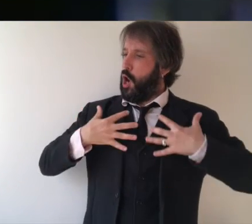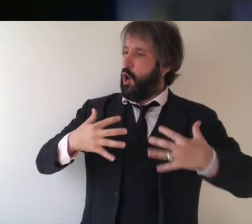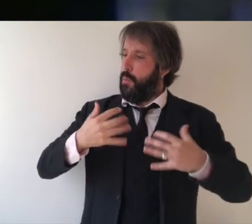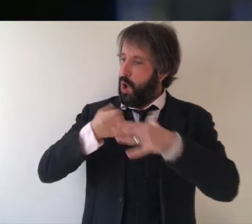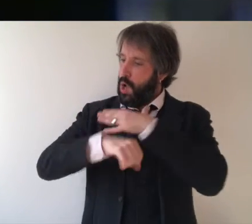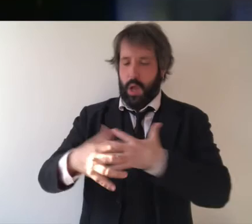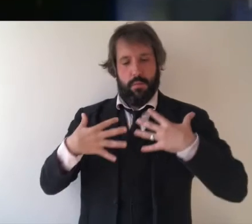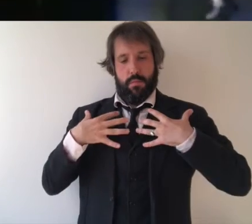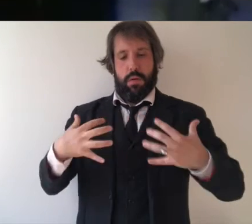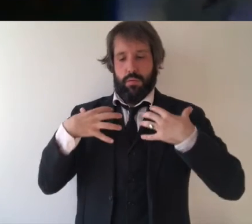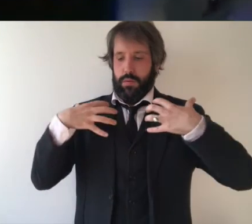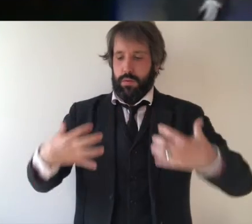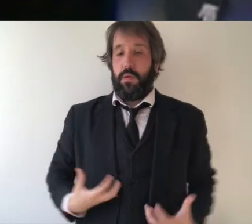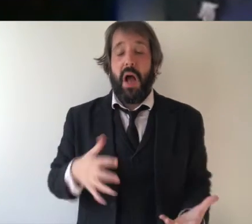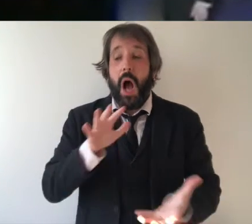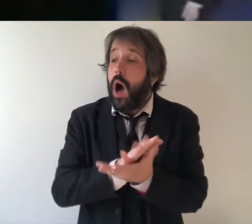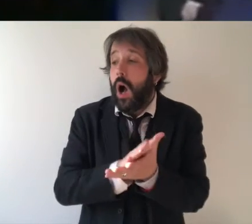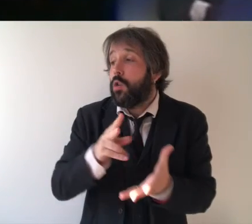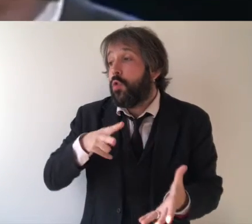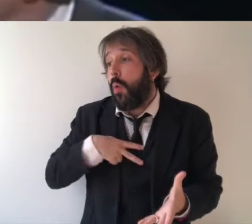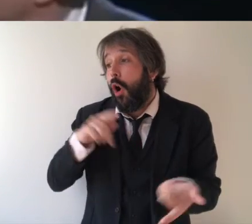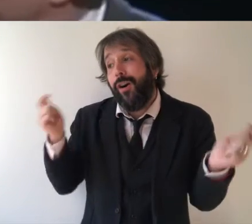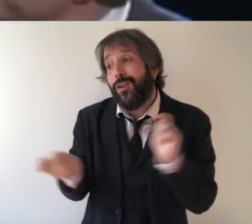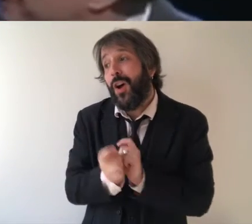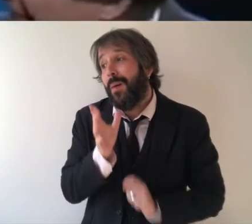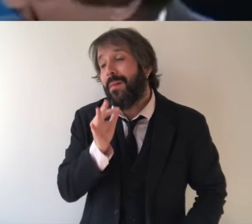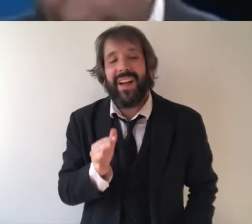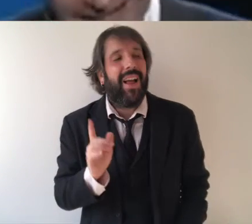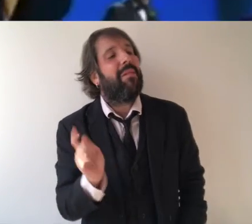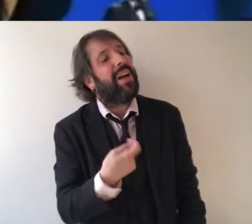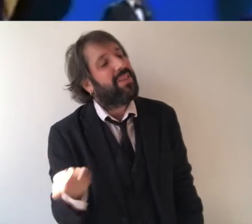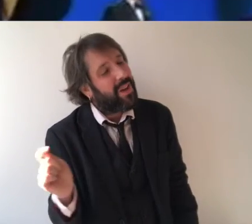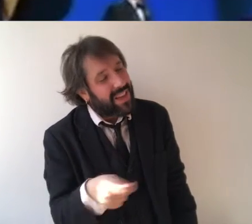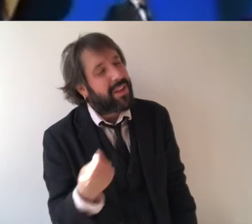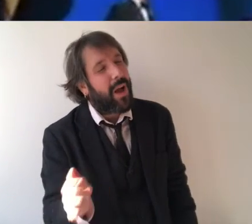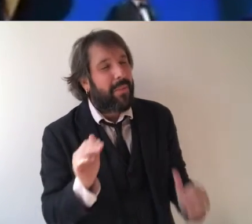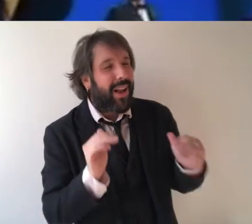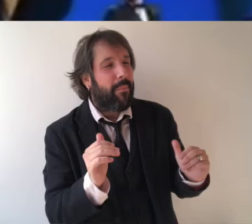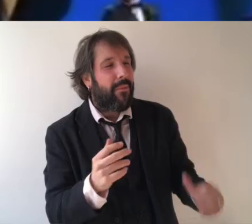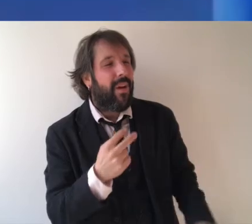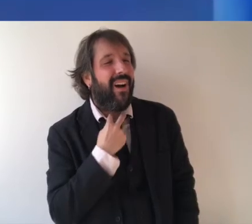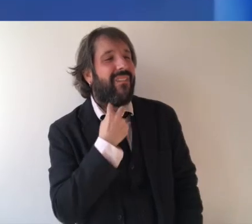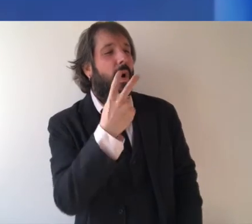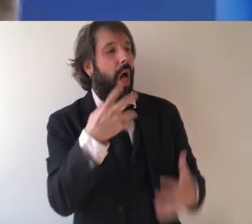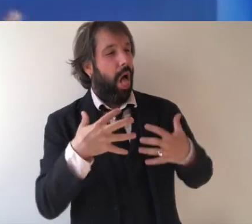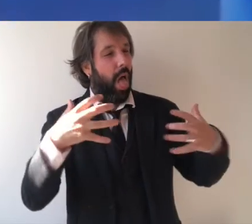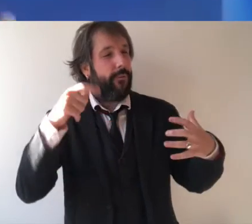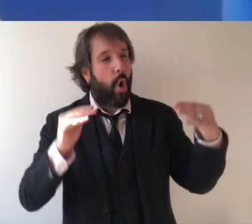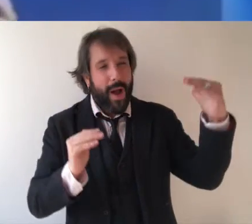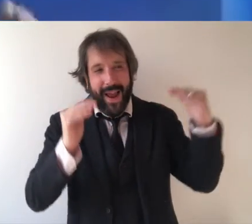coffre. Je suis né avec du coffre. Ce n'est pas à mon âge que je vais changer. Certainement, François. Mais ceci dit, quand on a du coffre, il faut